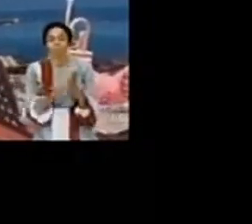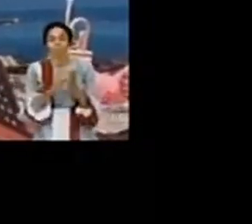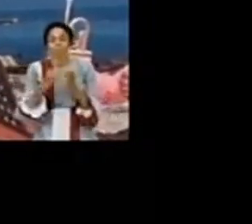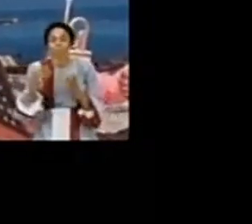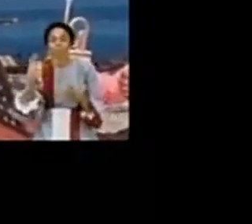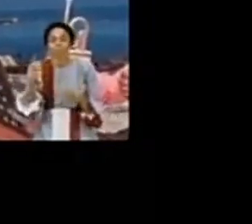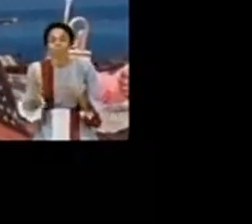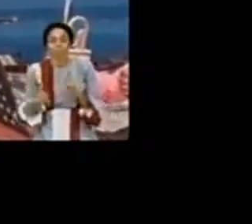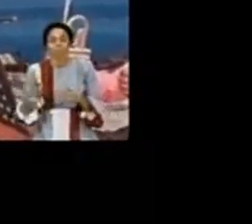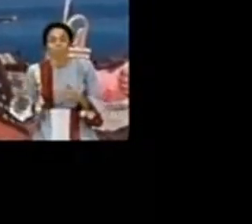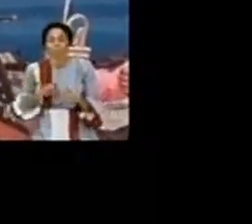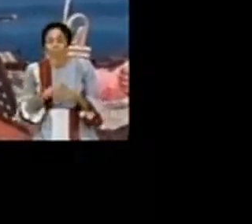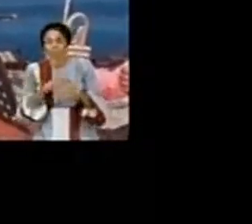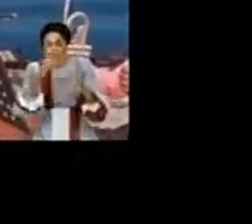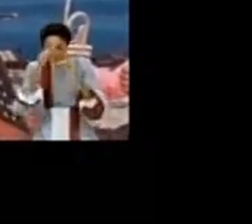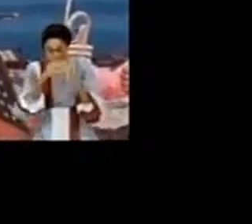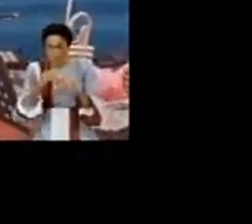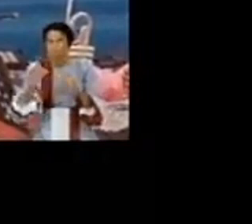allô